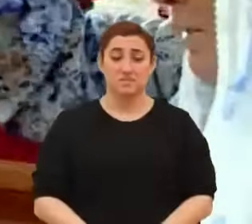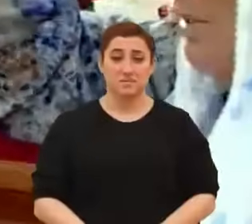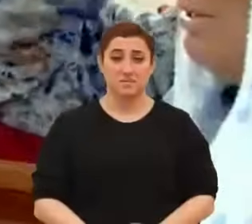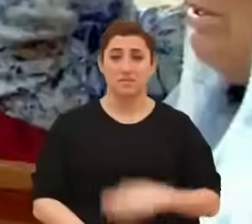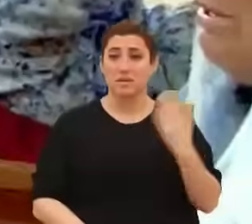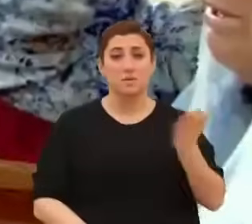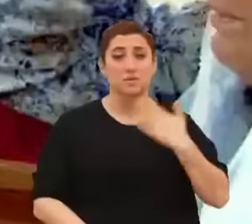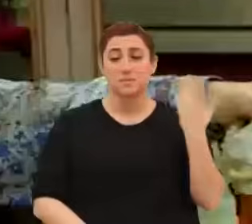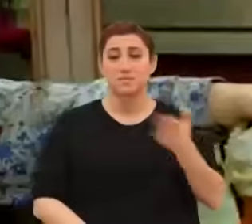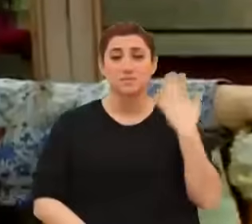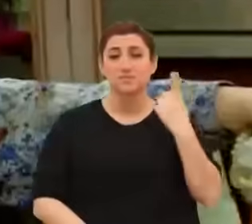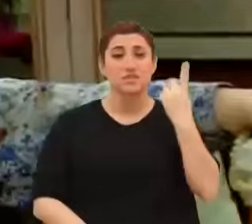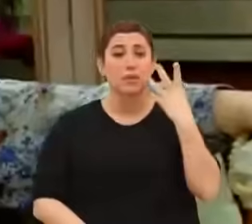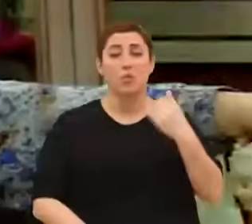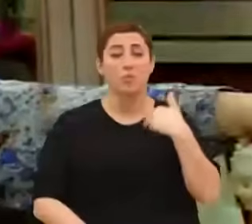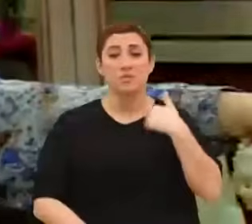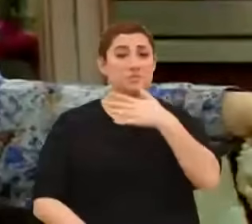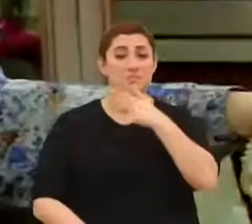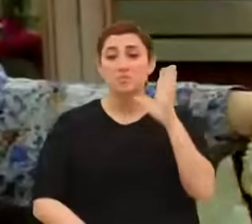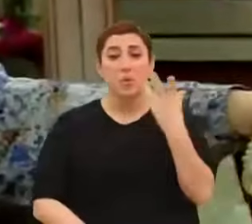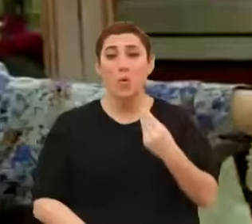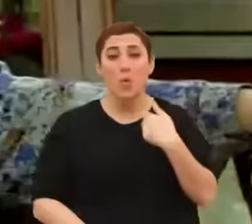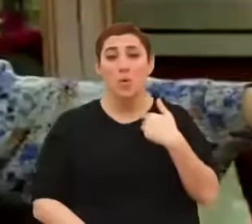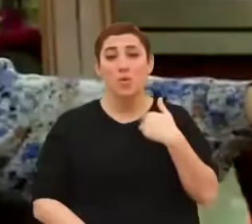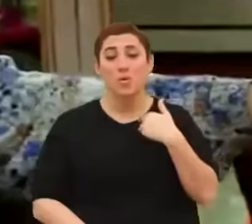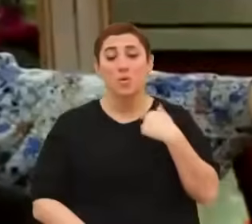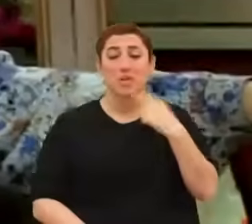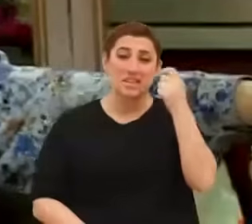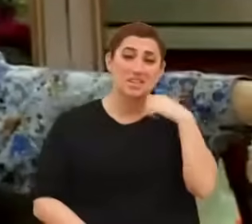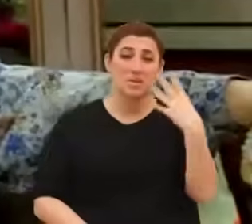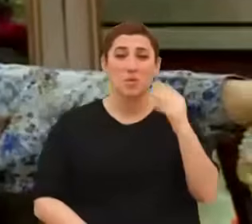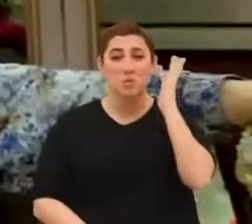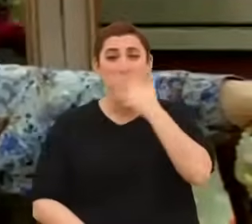Agri, oh bir şey oli bilmem ne oli. Rezil, rezil